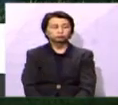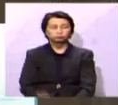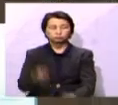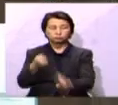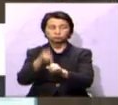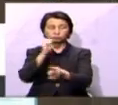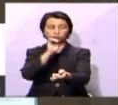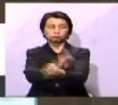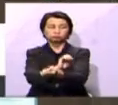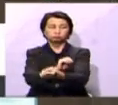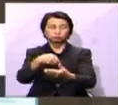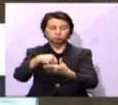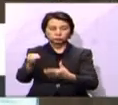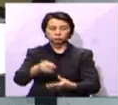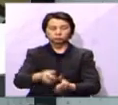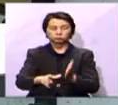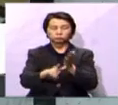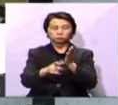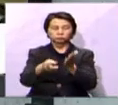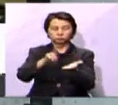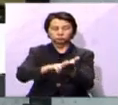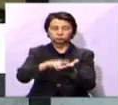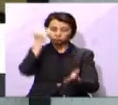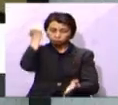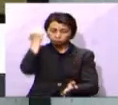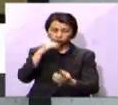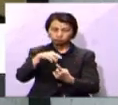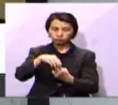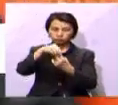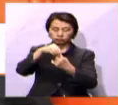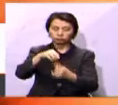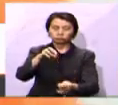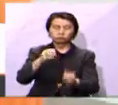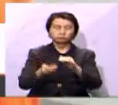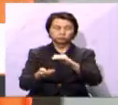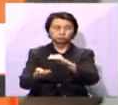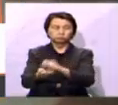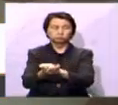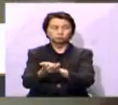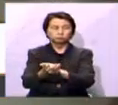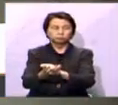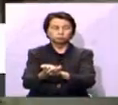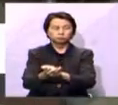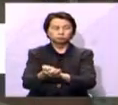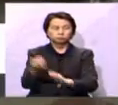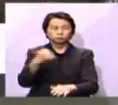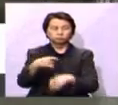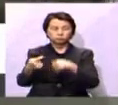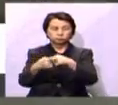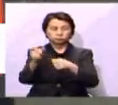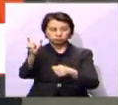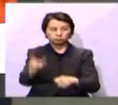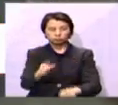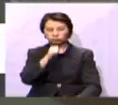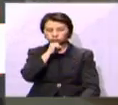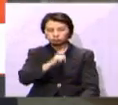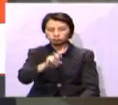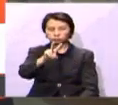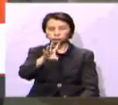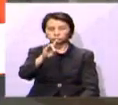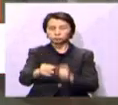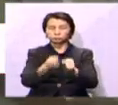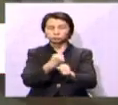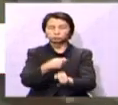Perintah reman itu dikeluarkan penolong pendaftar Mahkamah Khas Rasuah Nur Hayati Muhammad Saini. Tertuduh berusia 28